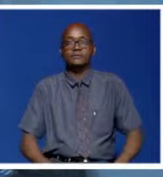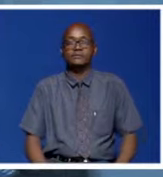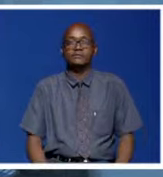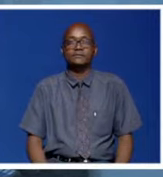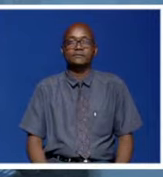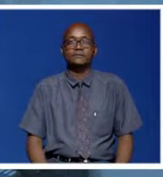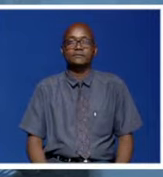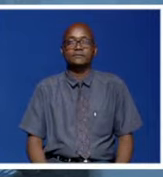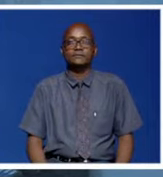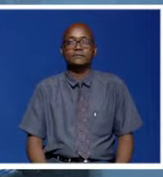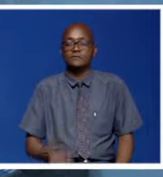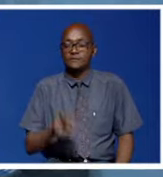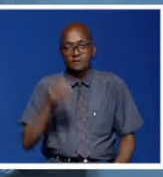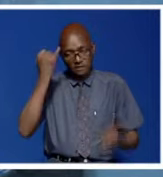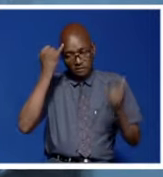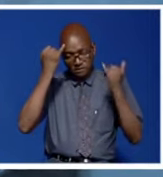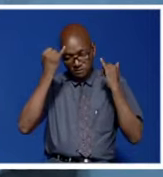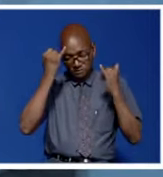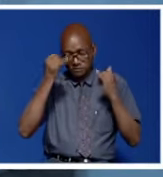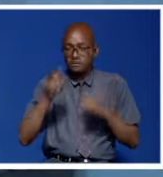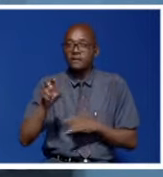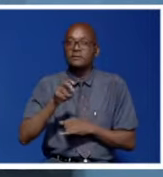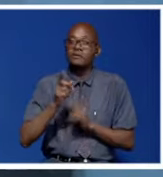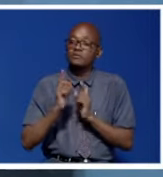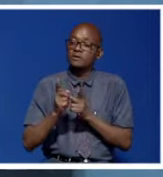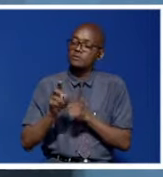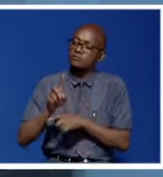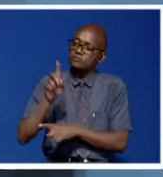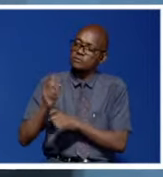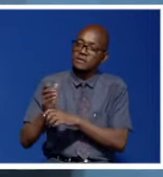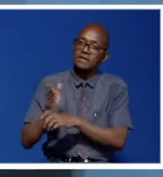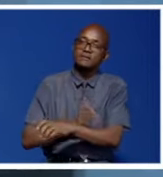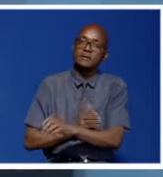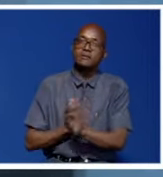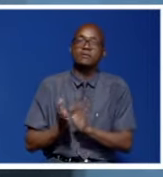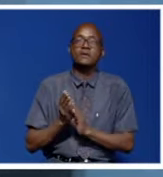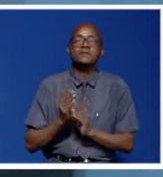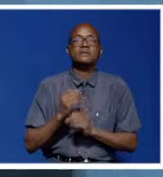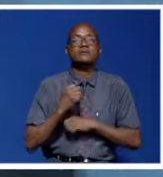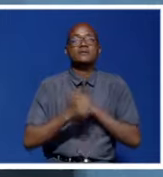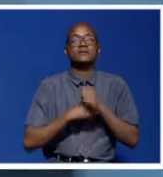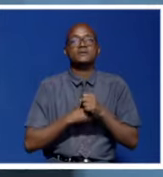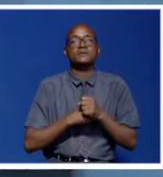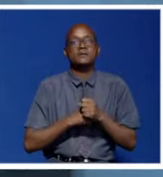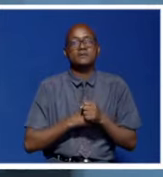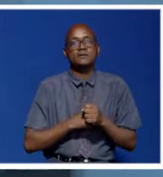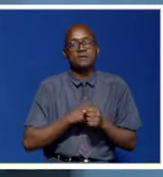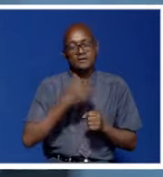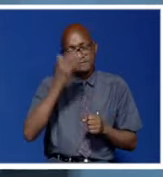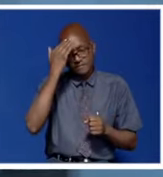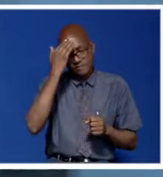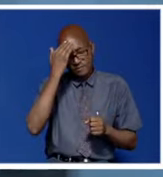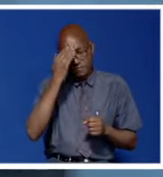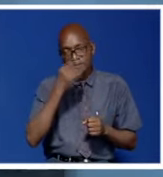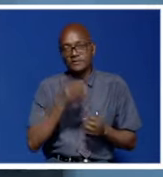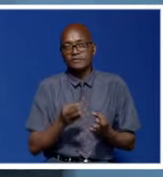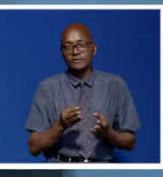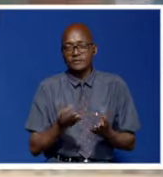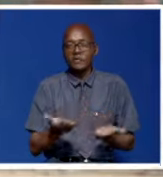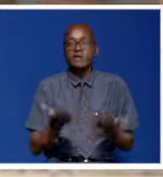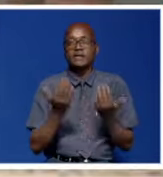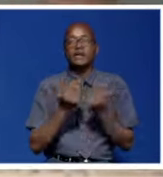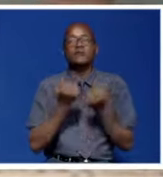inawezekana watafute mwalimu kabla ya kufanya mazoezi, waulize kwanza ili wajue wakiingia mazoezini watakiwa wafanye vipi mazoezi na uzito ina gani watakao